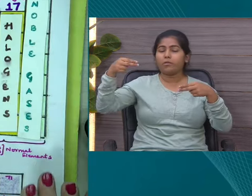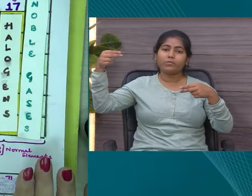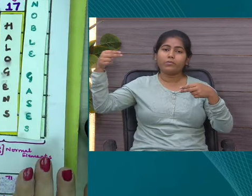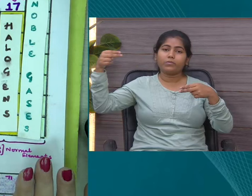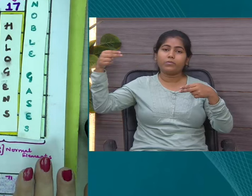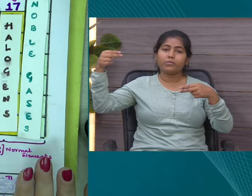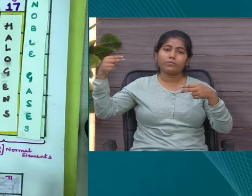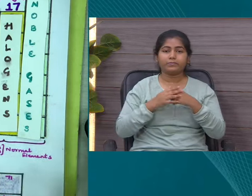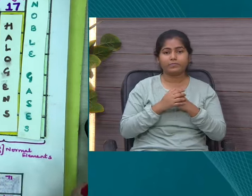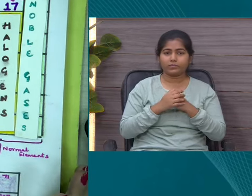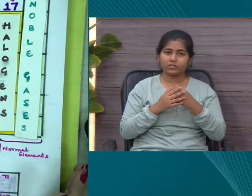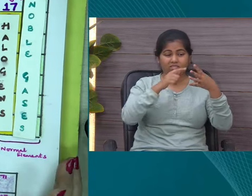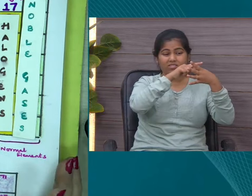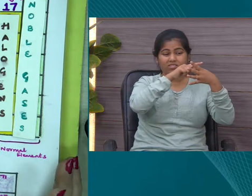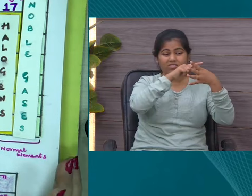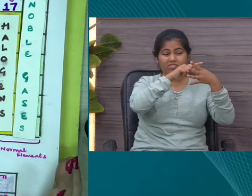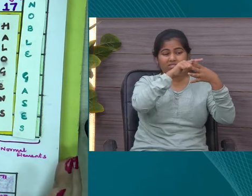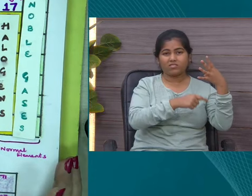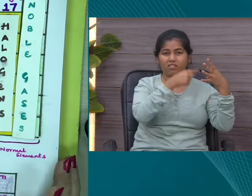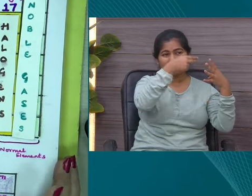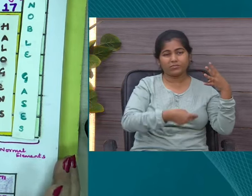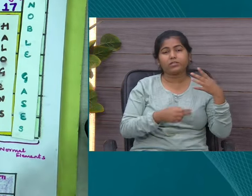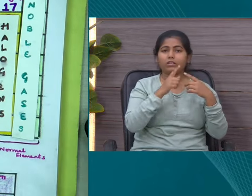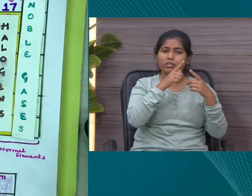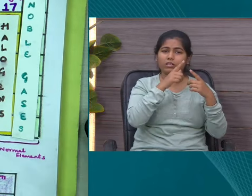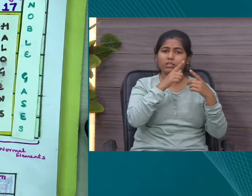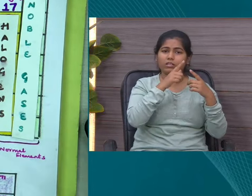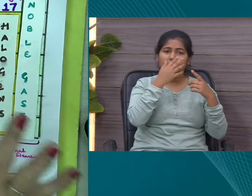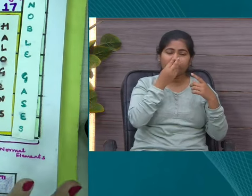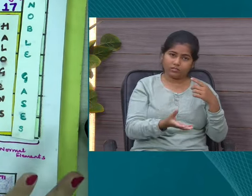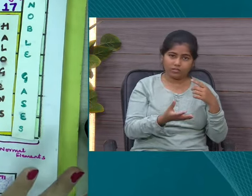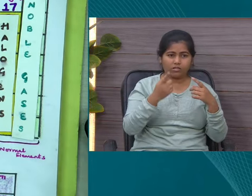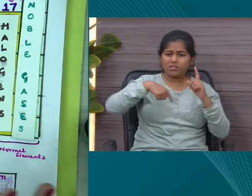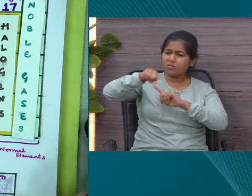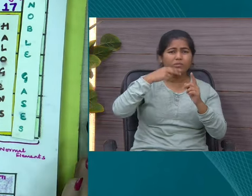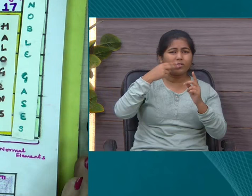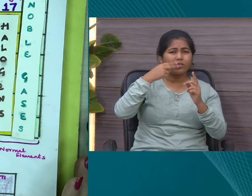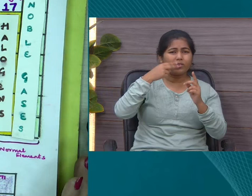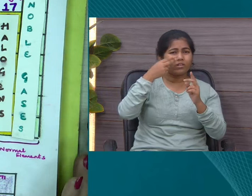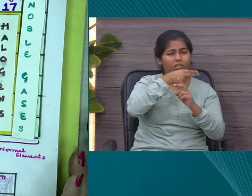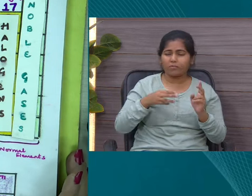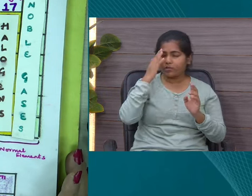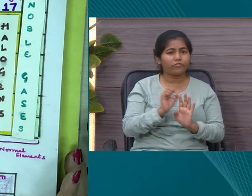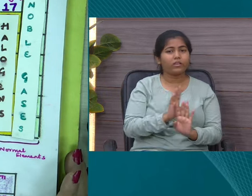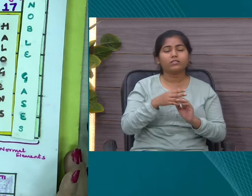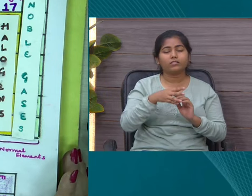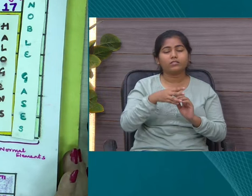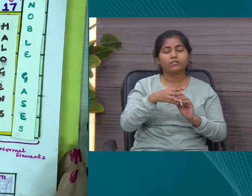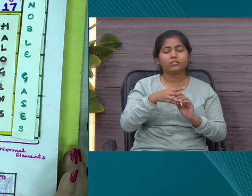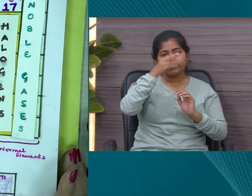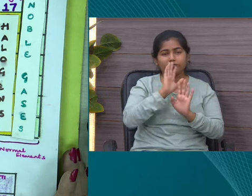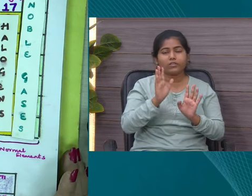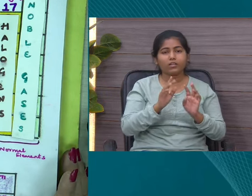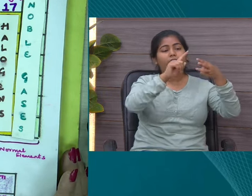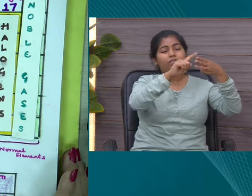नोबल गैसेस। तो ये 4 नाम आपको याद करने हैं, 4 आसान है, हम सबके नहीं याद कर रहे, ये 4 नाम आप याद कर सकते हैं, फर्स्ट ग्रुप एल्कली